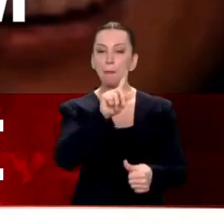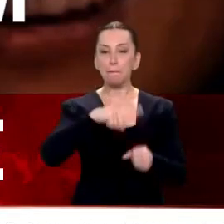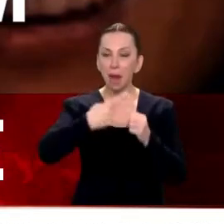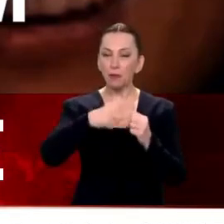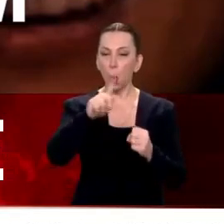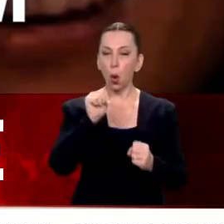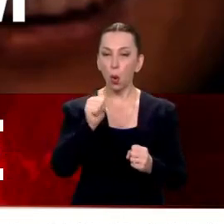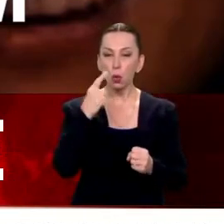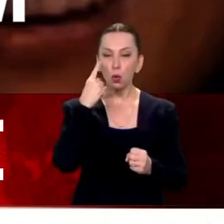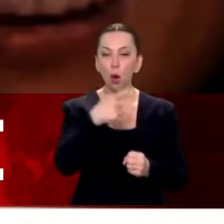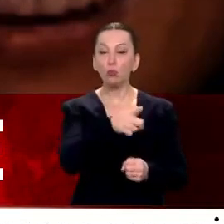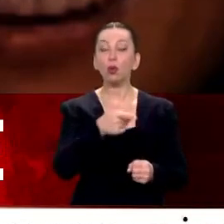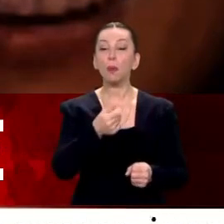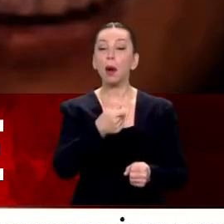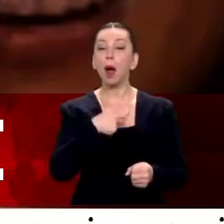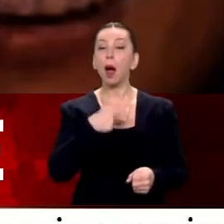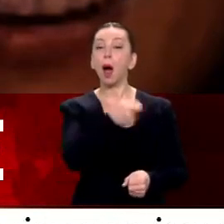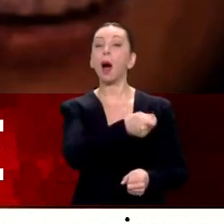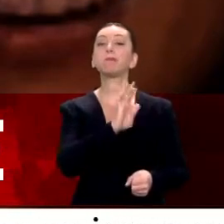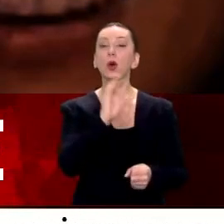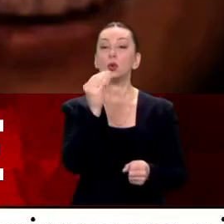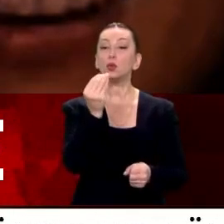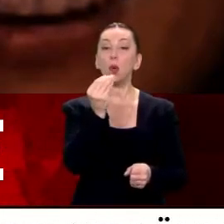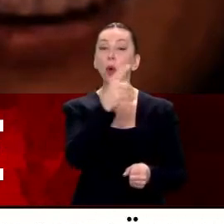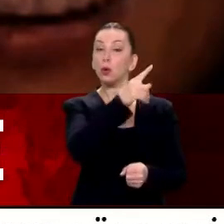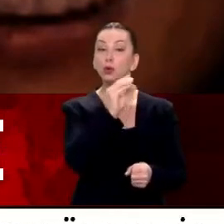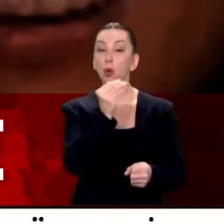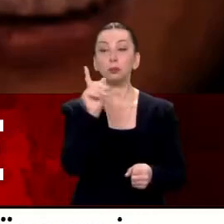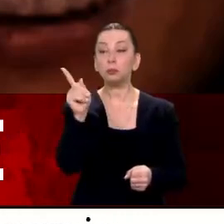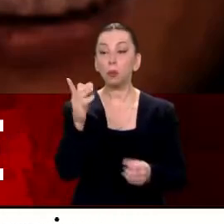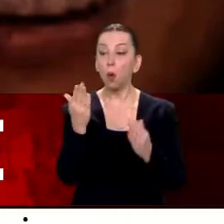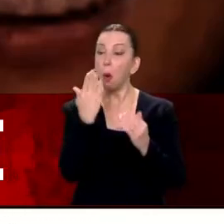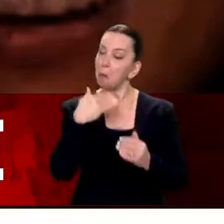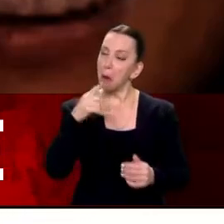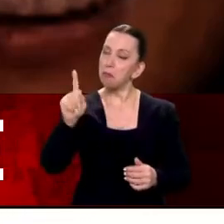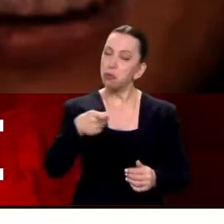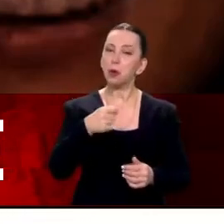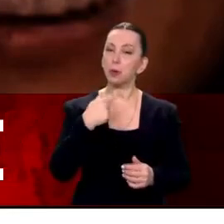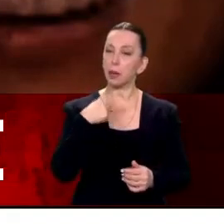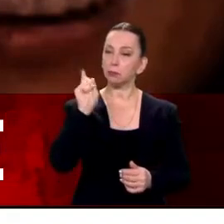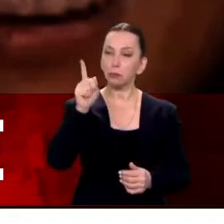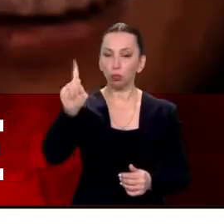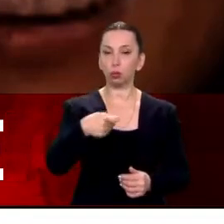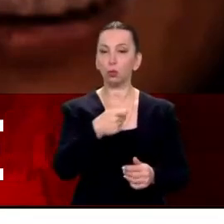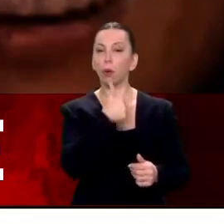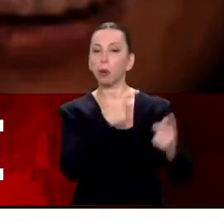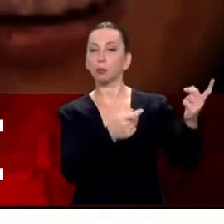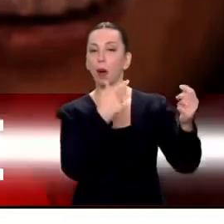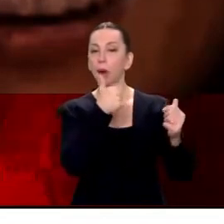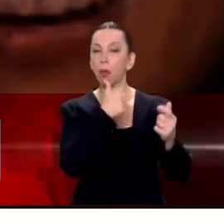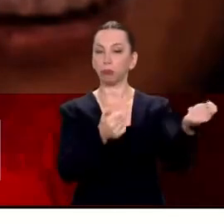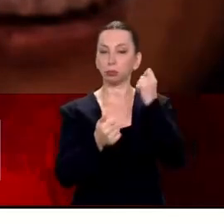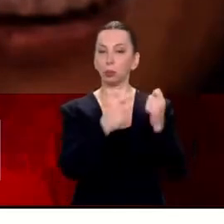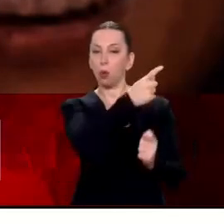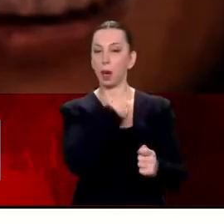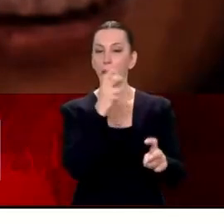gün içerisinde bu parayı ödemezsem çocuğumun okulunu bulabileceğini, Türkiye'nin her yerinde beni bulabileceklerini söyleyerek tehdit etti.